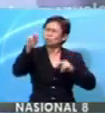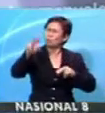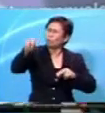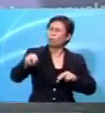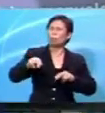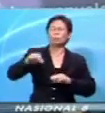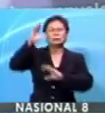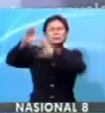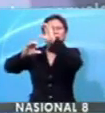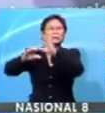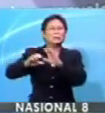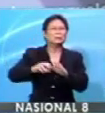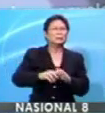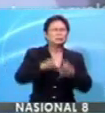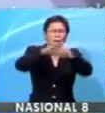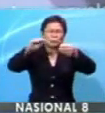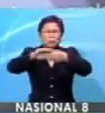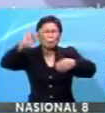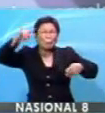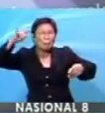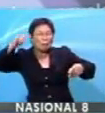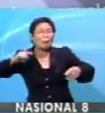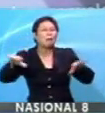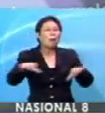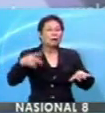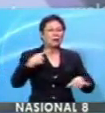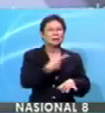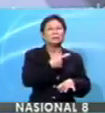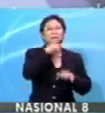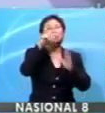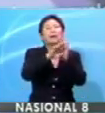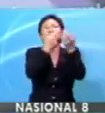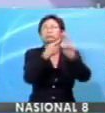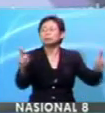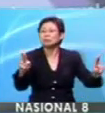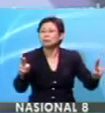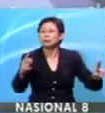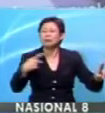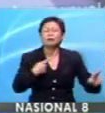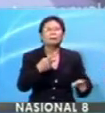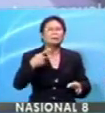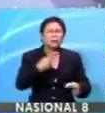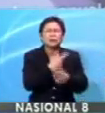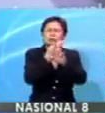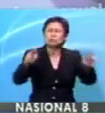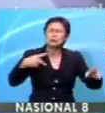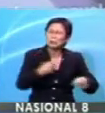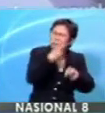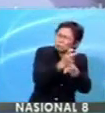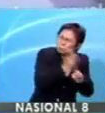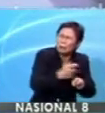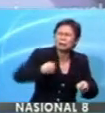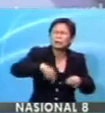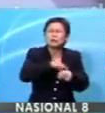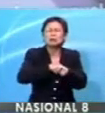dibuatbuat untuk Untuk persepsi seolah-olah dibuat yang kita ni tidak bersedia ataupun kita ini menyusahkan dan sebagainya